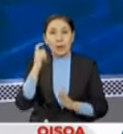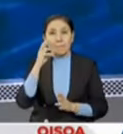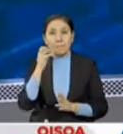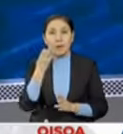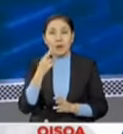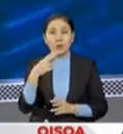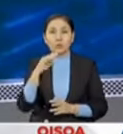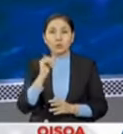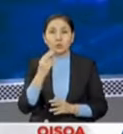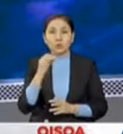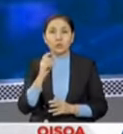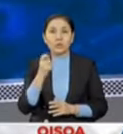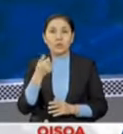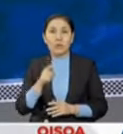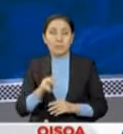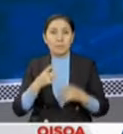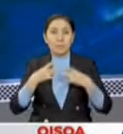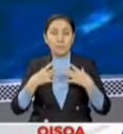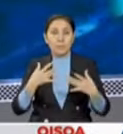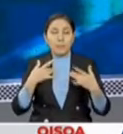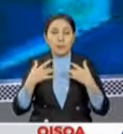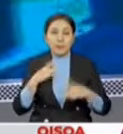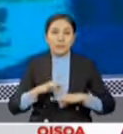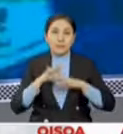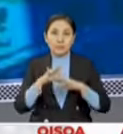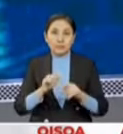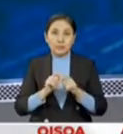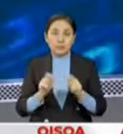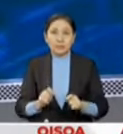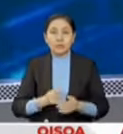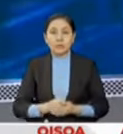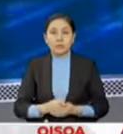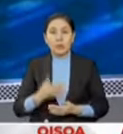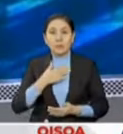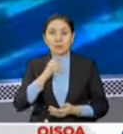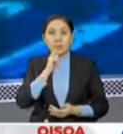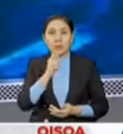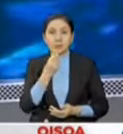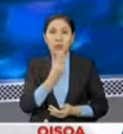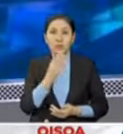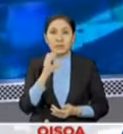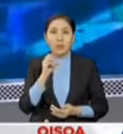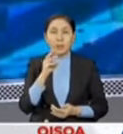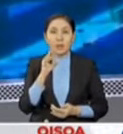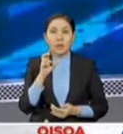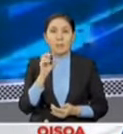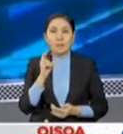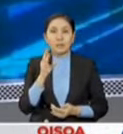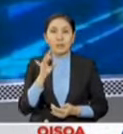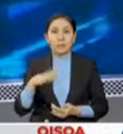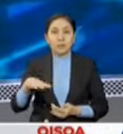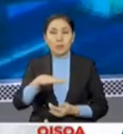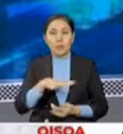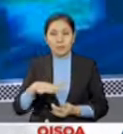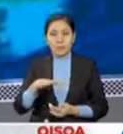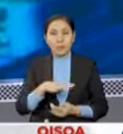mahallada du-du gap ma'naviy, ma'rifiy va musiqiy tadbirlar tashkil etilmoqda. Muxbirimiz Shahnoza Samandarova Bektemir tumanida